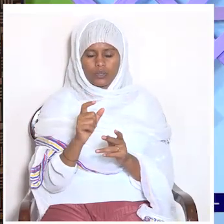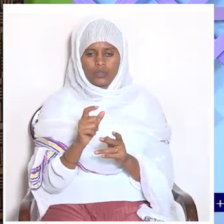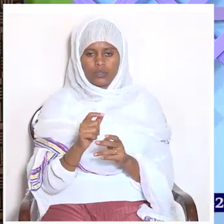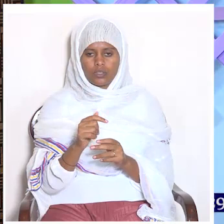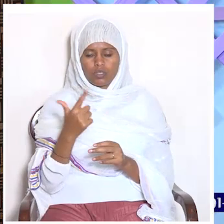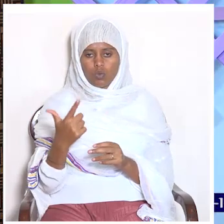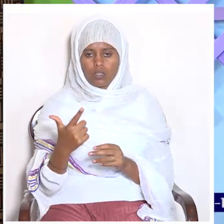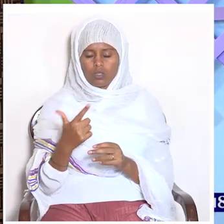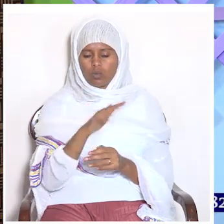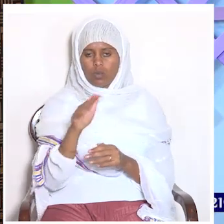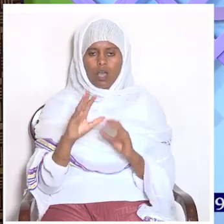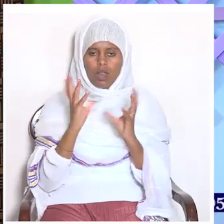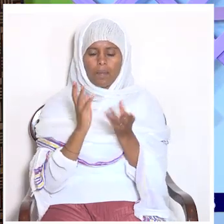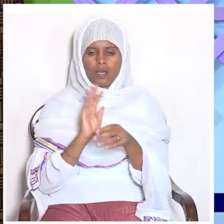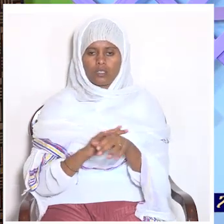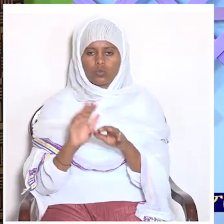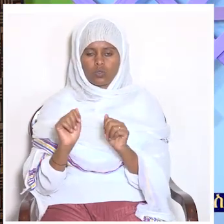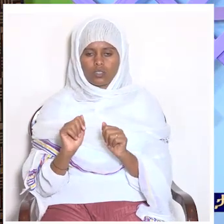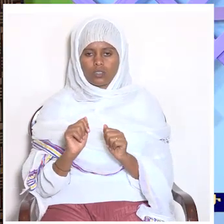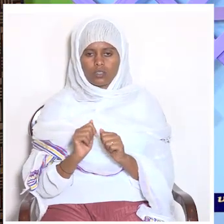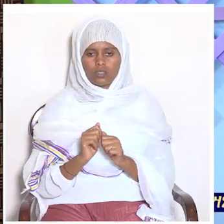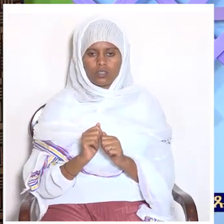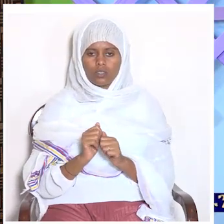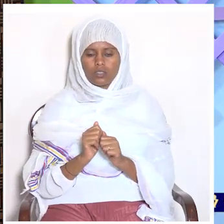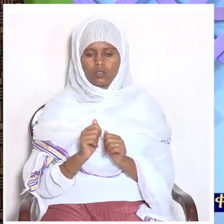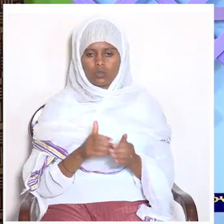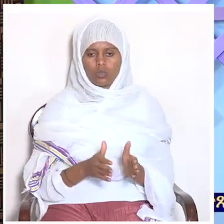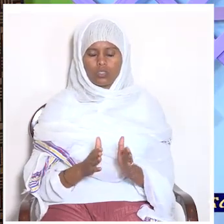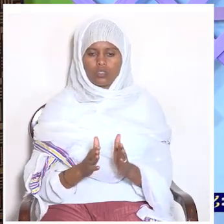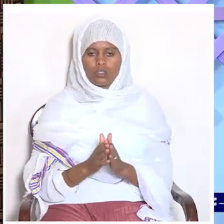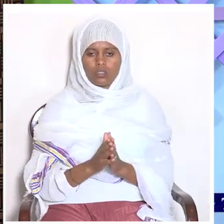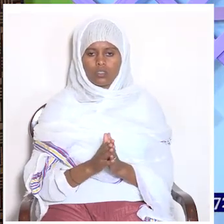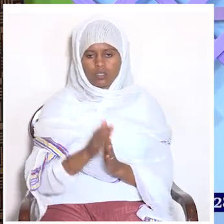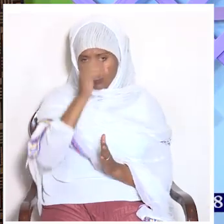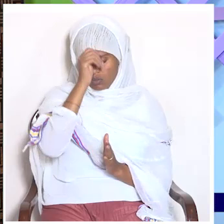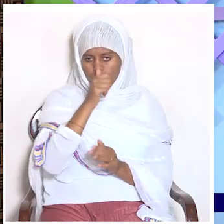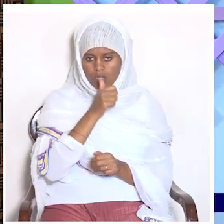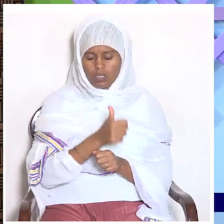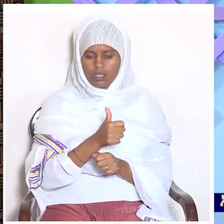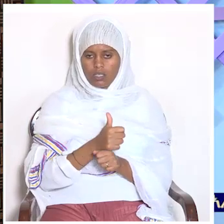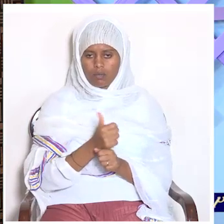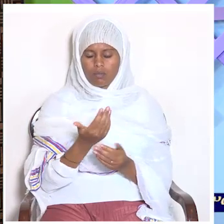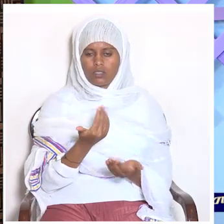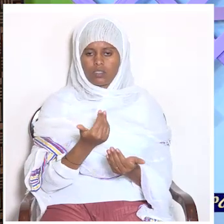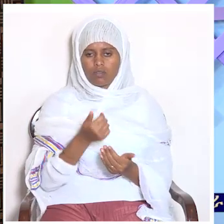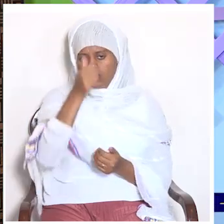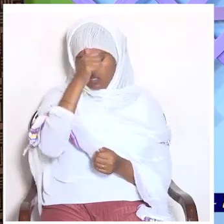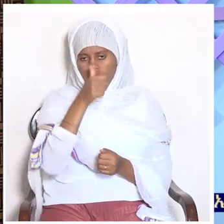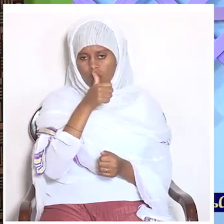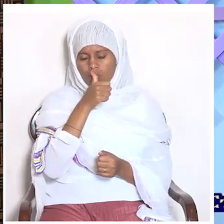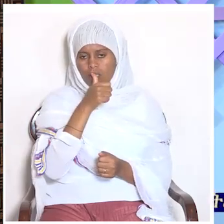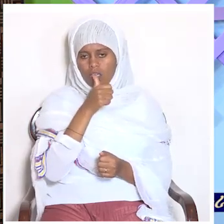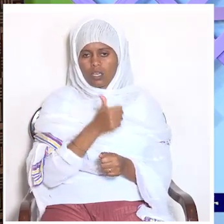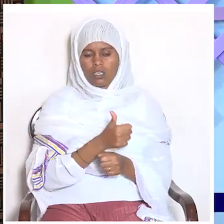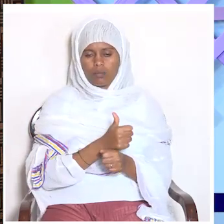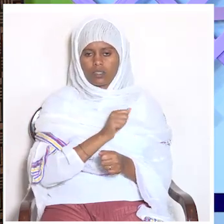ዕለት እዚ ንኹሉ ዓለም መድሃኒት ዝኾነት ንኹሉ ዓለም መድሃኒት ዝኾነ እትወልድ ናይ ኣቦና ኣዳም ተስፋ ናይ